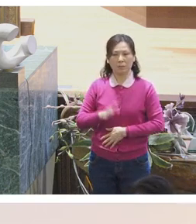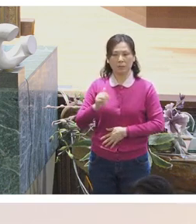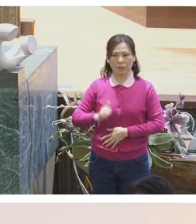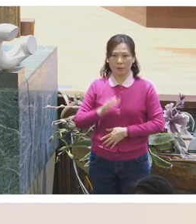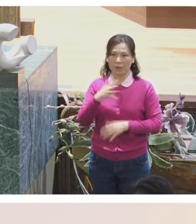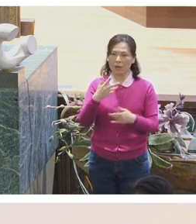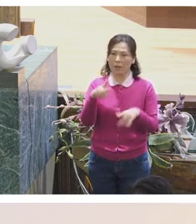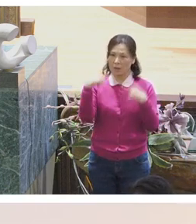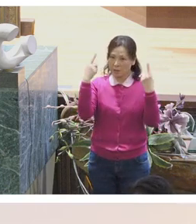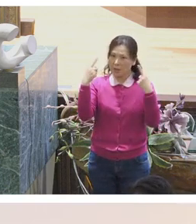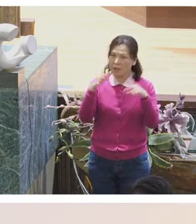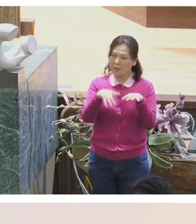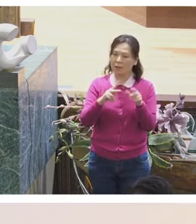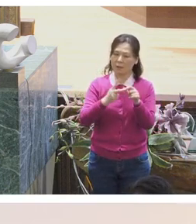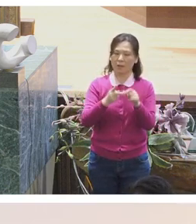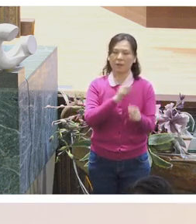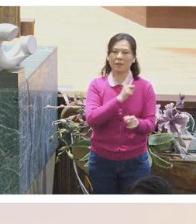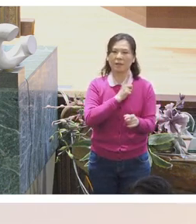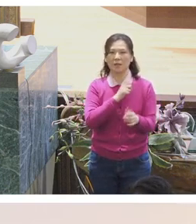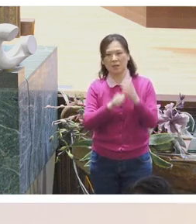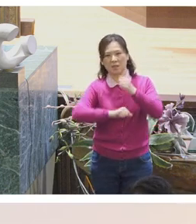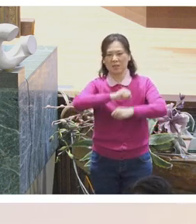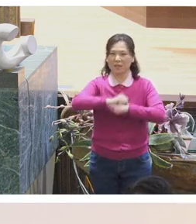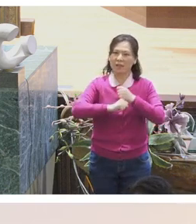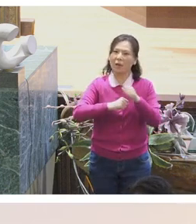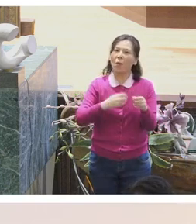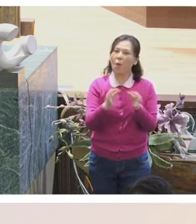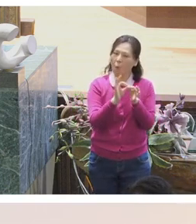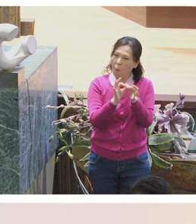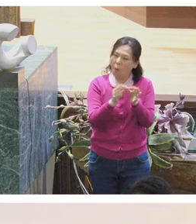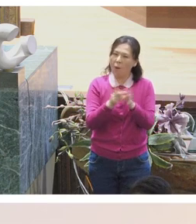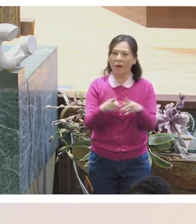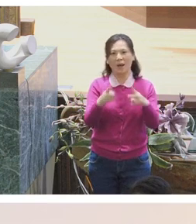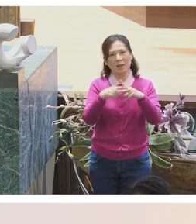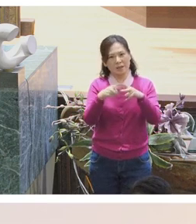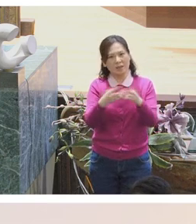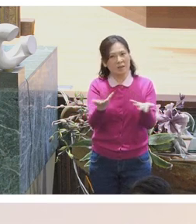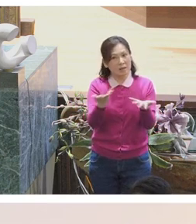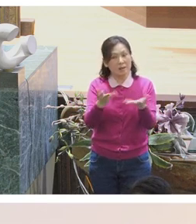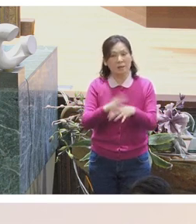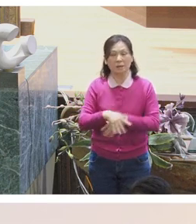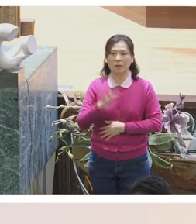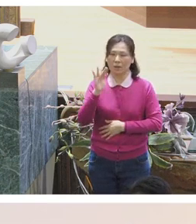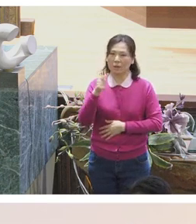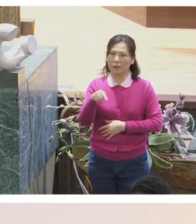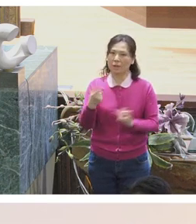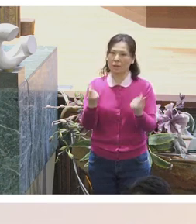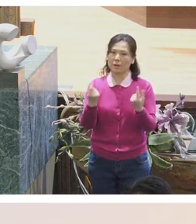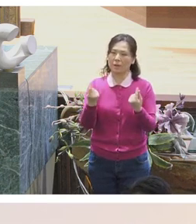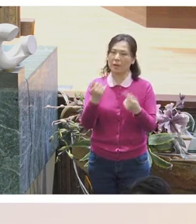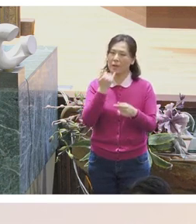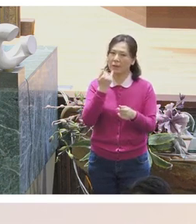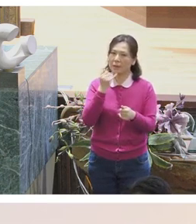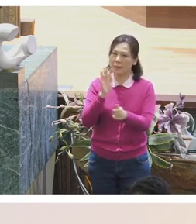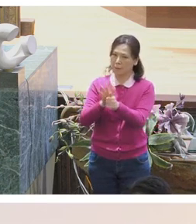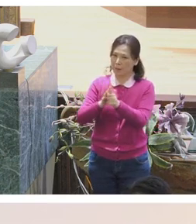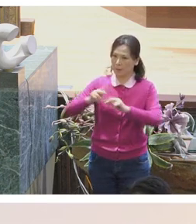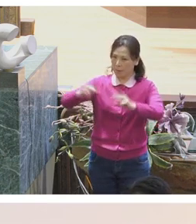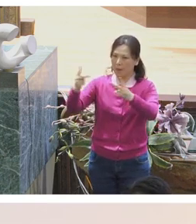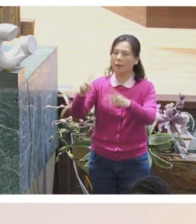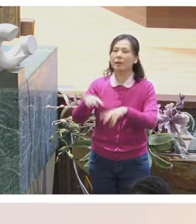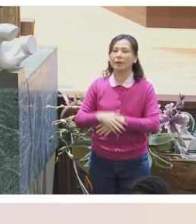时候是切身的问题，它可能是小问题，但是它其实是反映的大的问题。比如说刚刚就